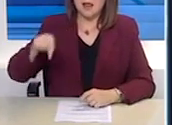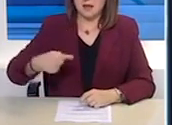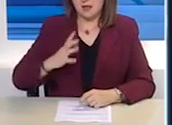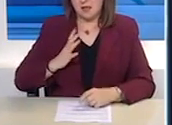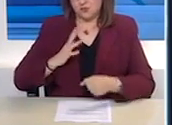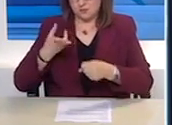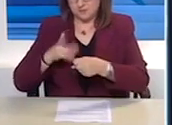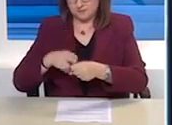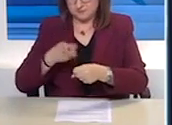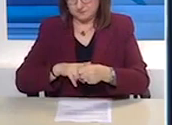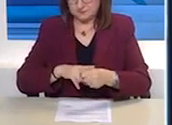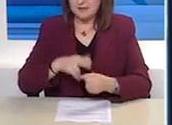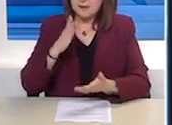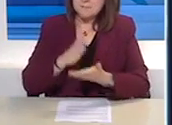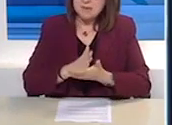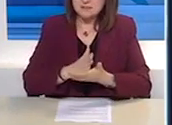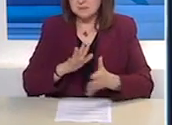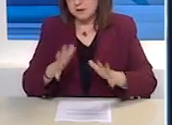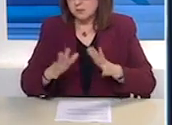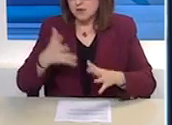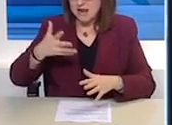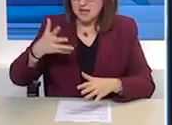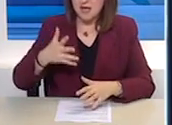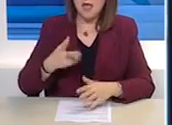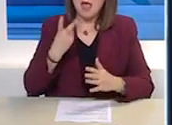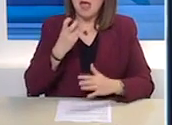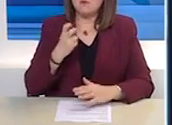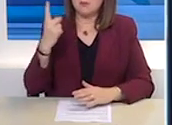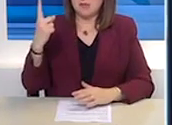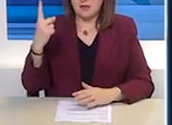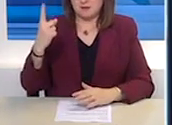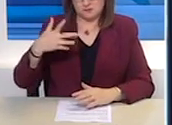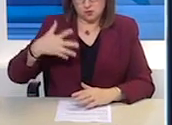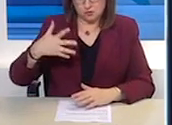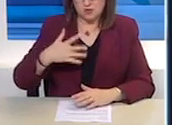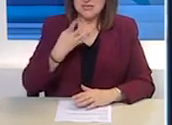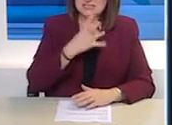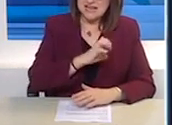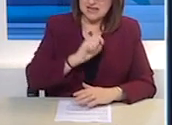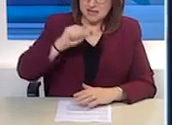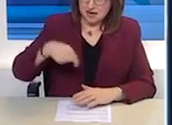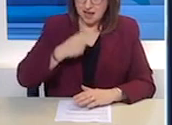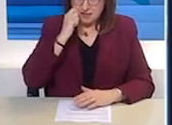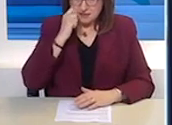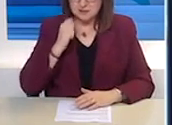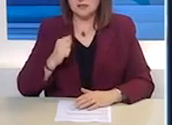θανόντων συμπολιτών μας είναι τα 71 έτη, με 49 άνδρες και 10 γυναίκες.